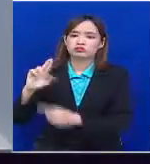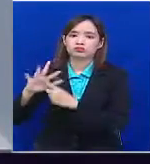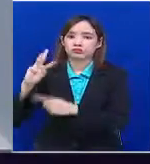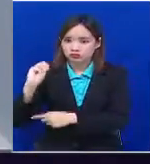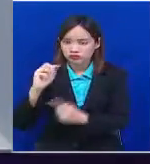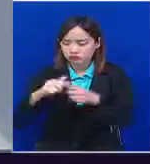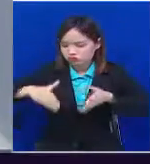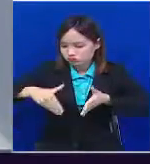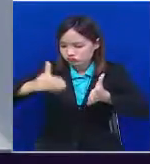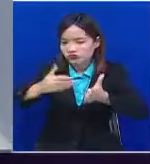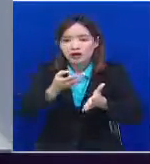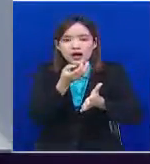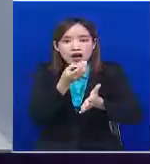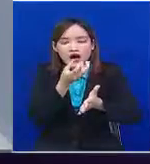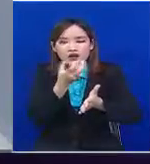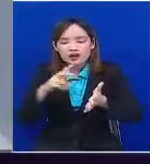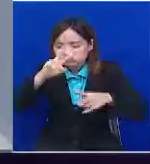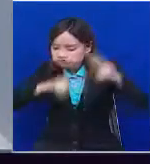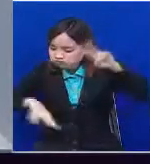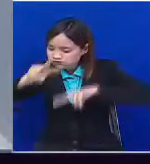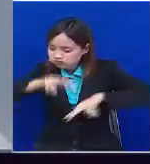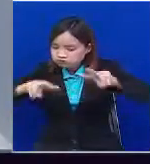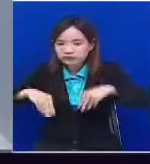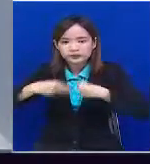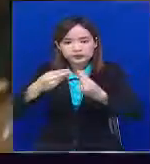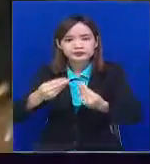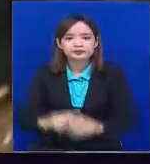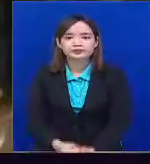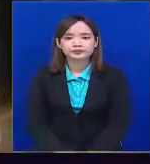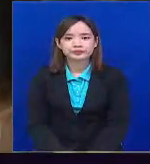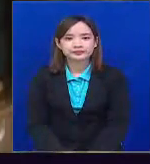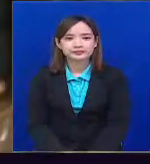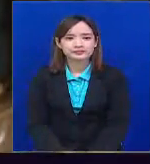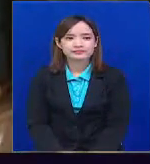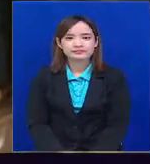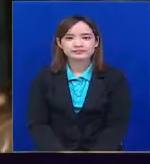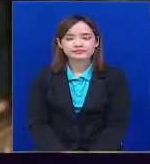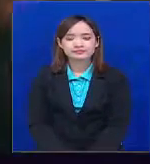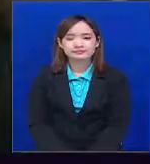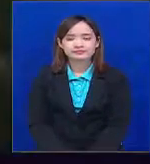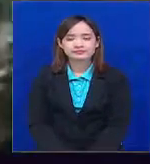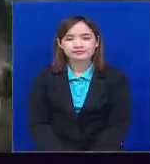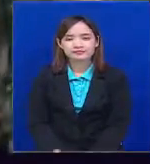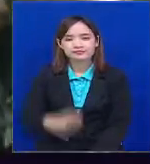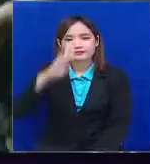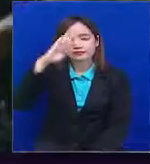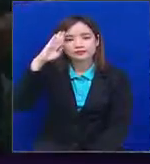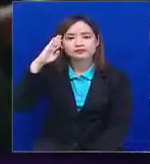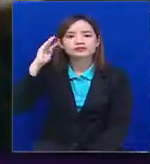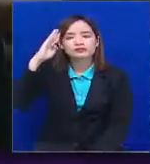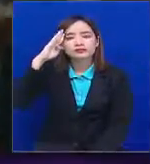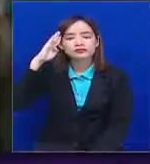สารสร้างความมั่นใจแลก็ดูแลความปลอดภัยให้กับนักท่องเที่ยวครับพันตำรวจเอก